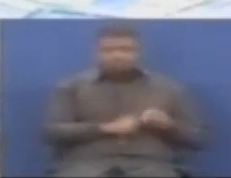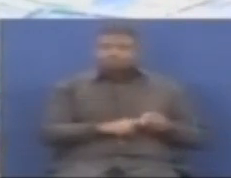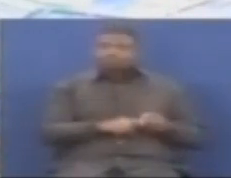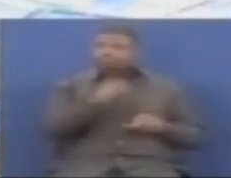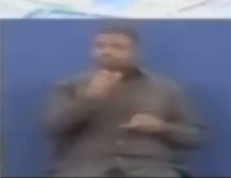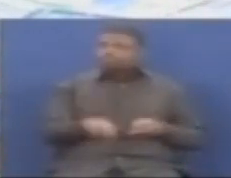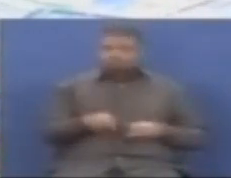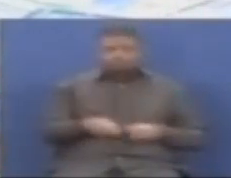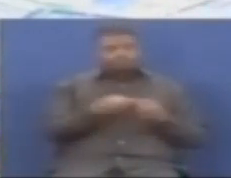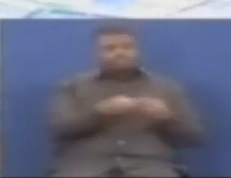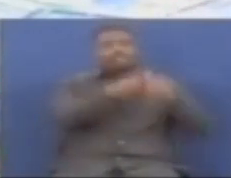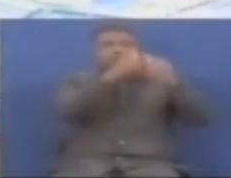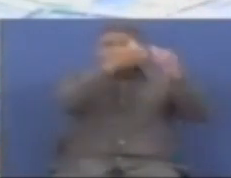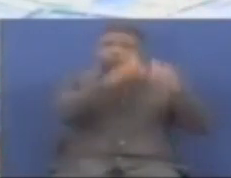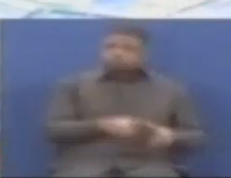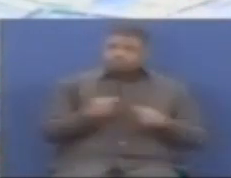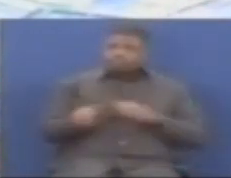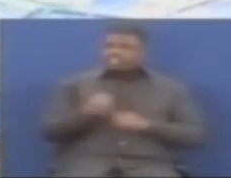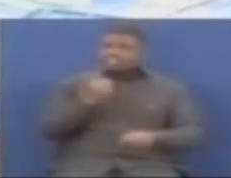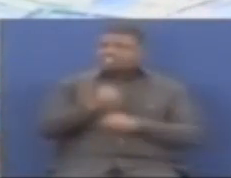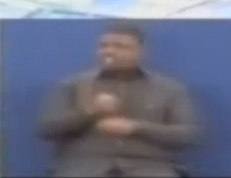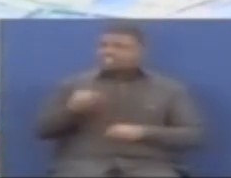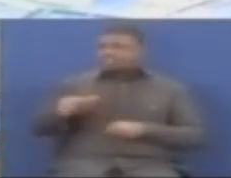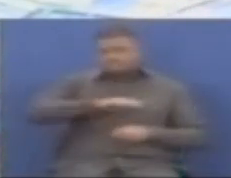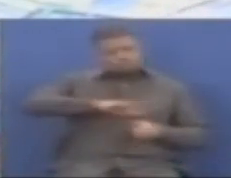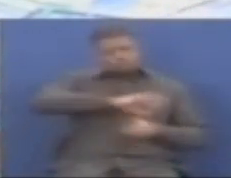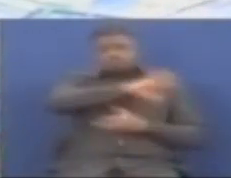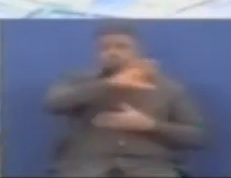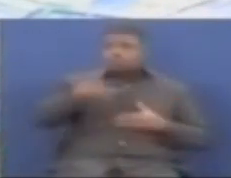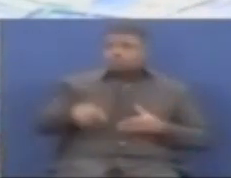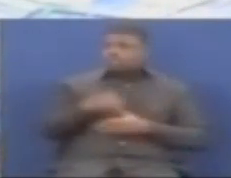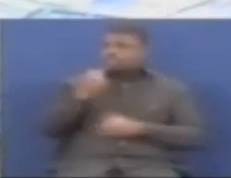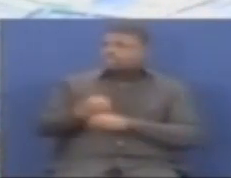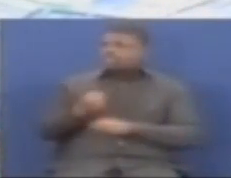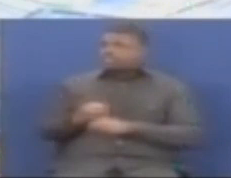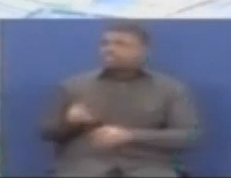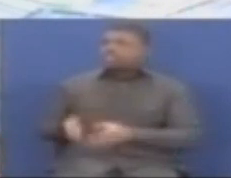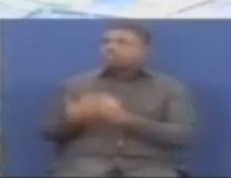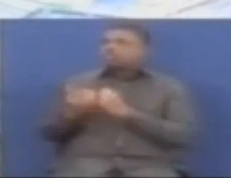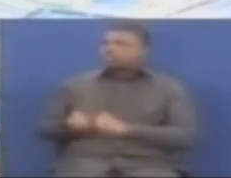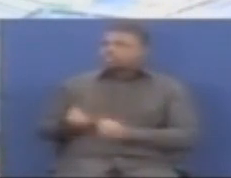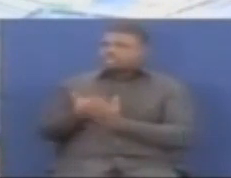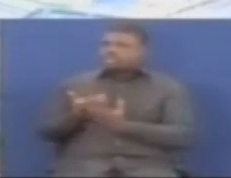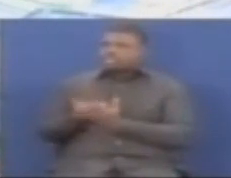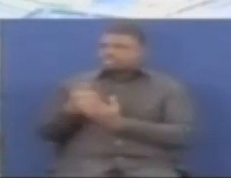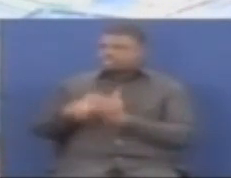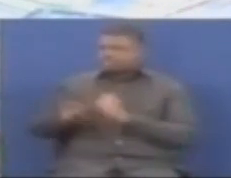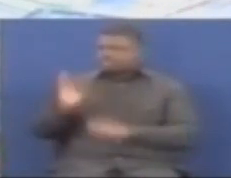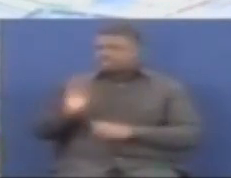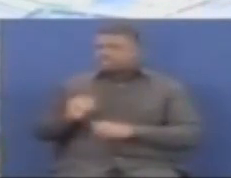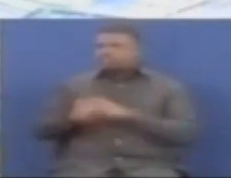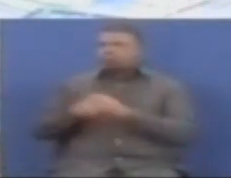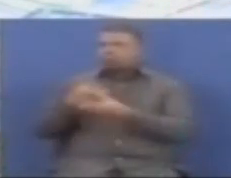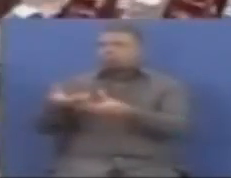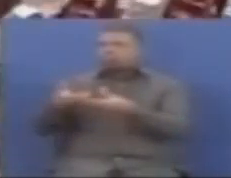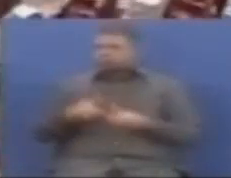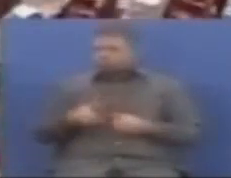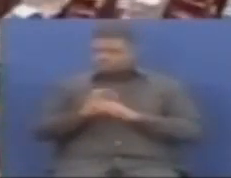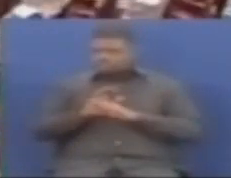mkandarasi ameshapeleka nguzo na vitendea kazi maeneo yote ili kazi iweze kwenda kwa haraka zaidi. Hizo ndio hatua tumechukua.